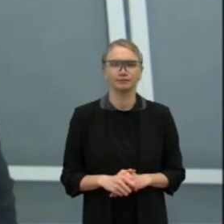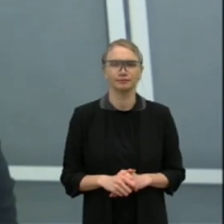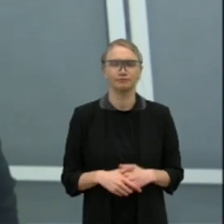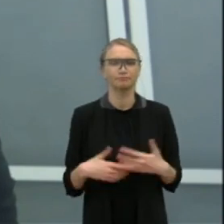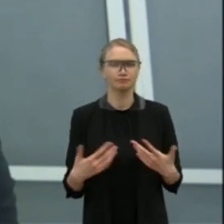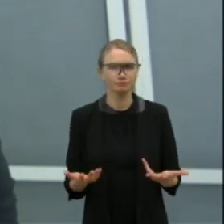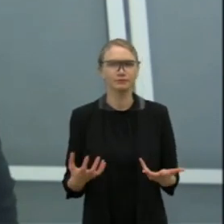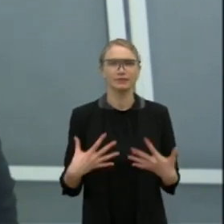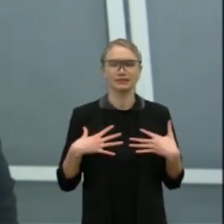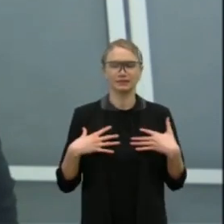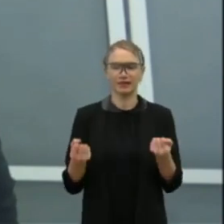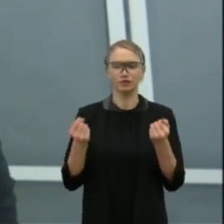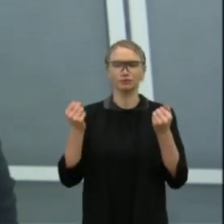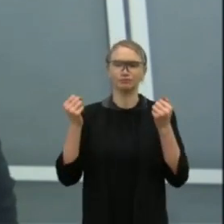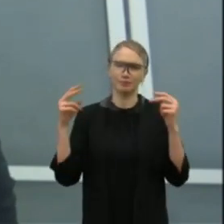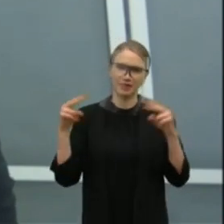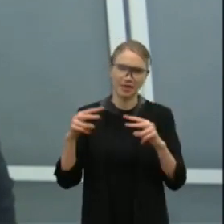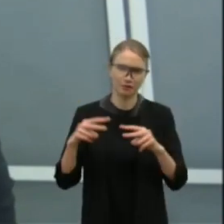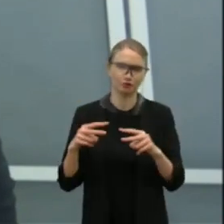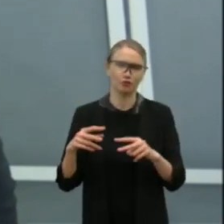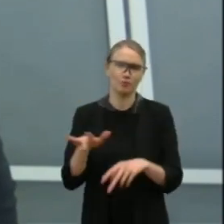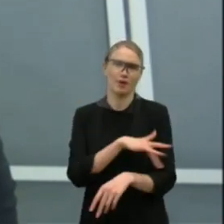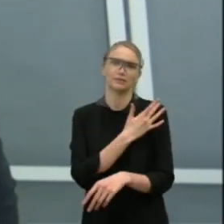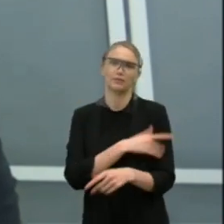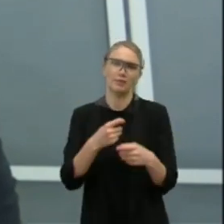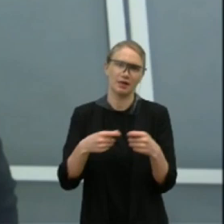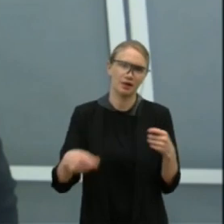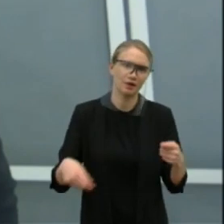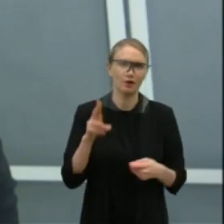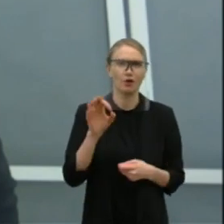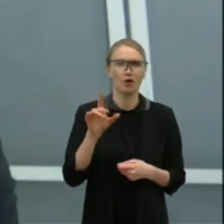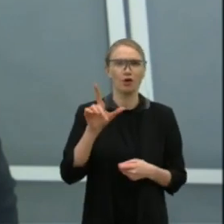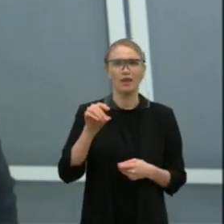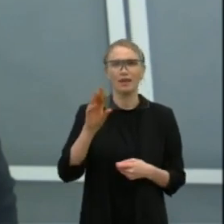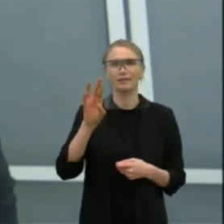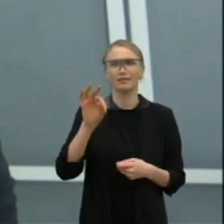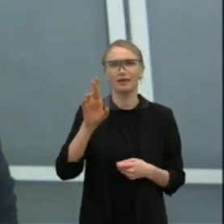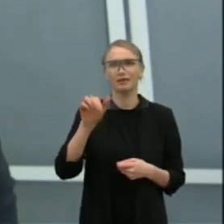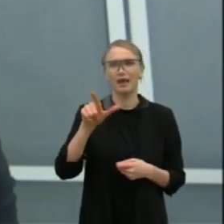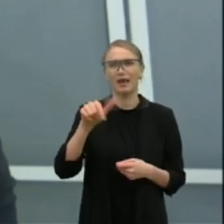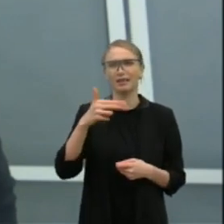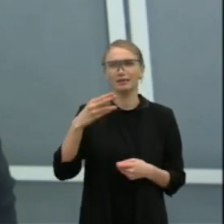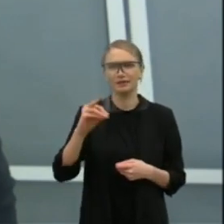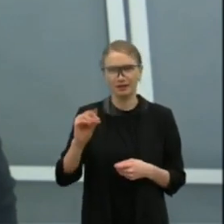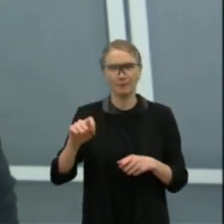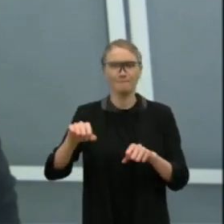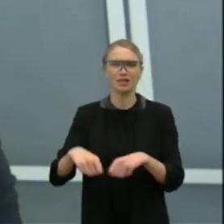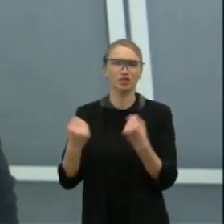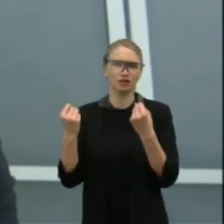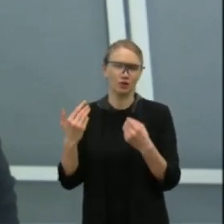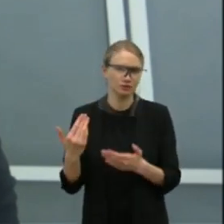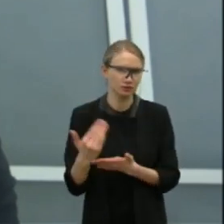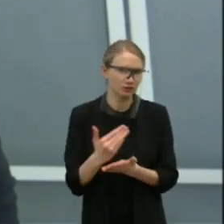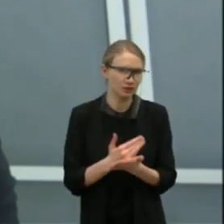tai sveikatos priežiūros paslaugų testinumo, kolateralinės pažaidos sumažinimas ir vėlgi, kadangi žinom